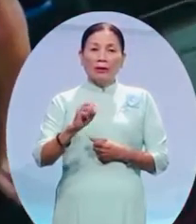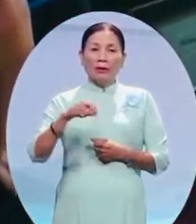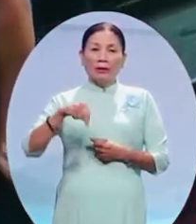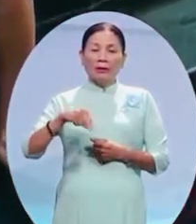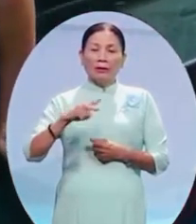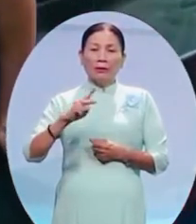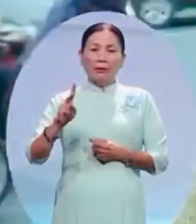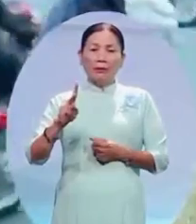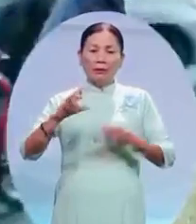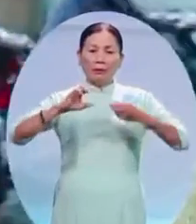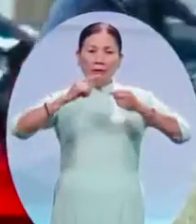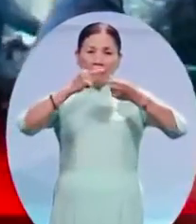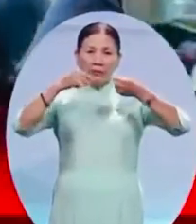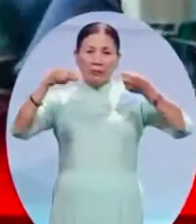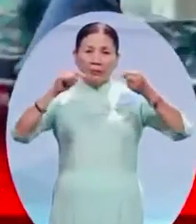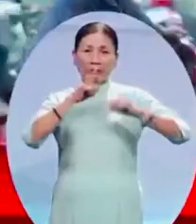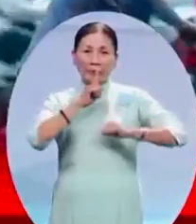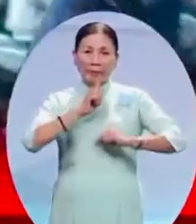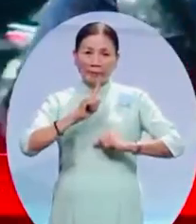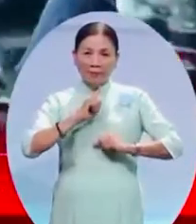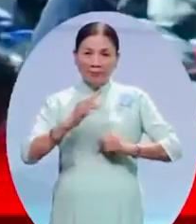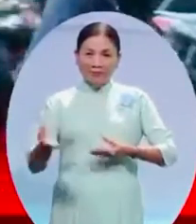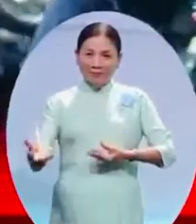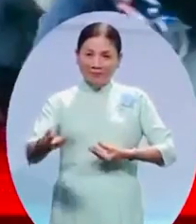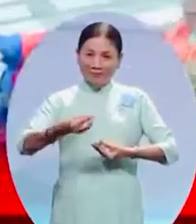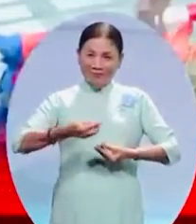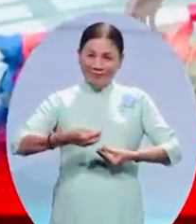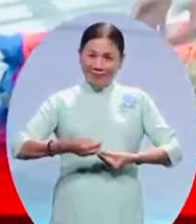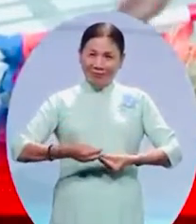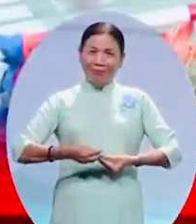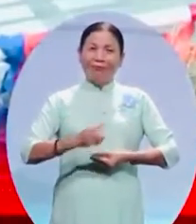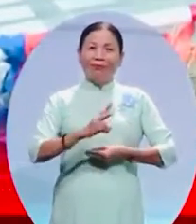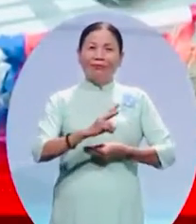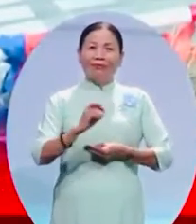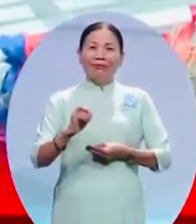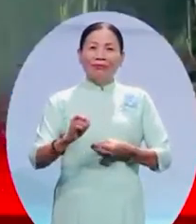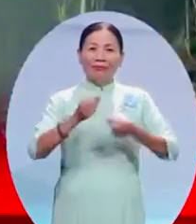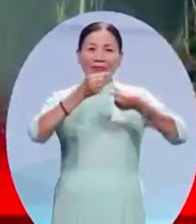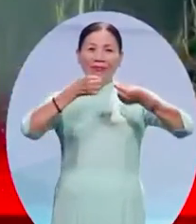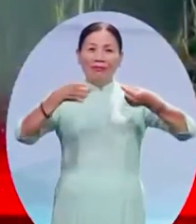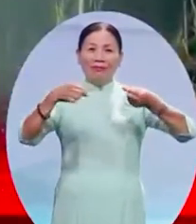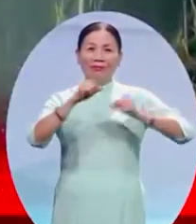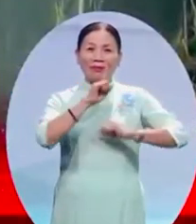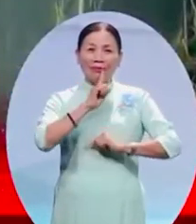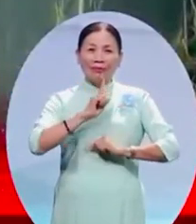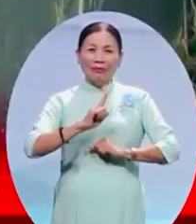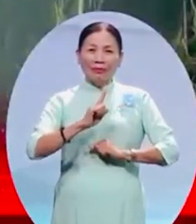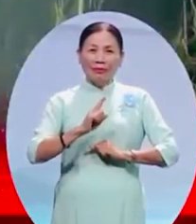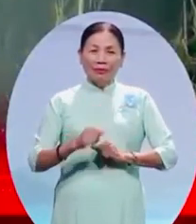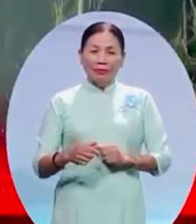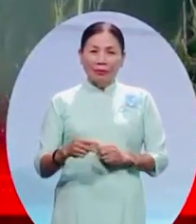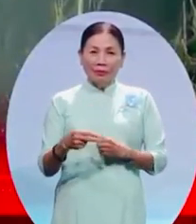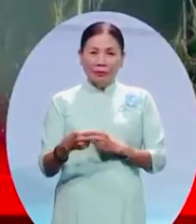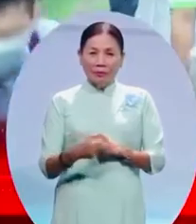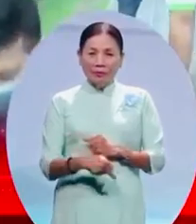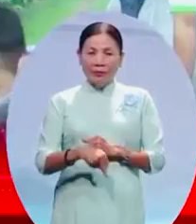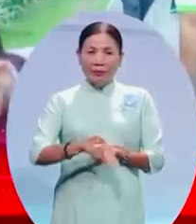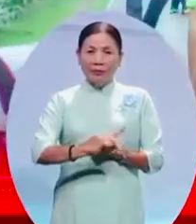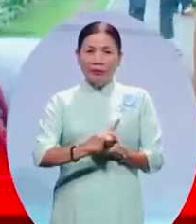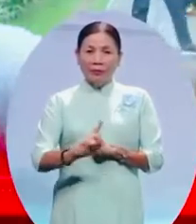Hội Doanh nhân trẻ Việt Nam đã tổ chức thu mua, hỗ trợ tiêu thụ 20 tấn dưa hấu cho nông dân đang bị lao đao trong dịch bệnh